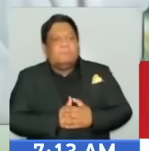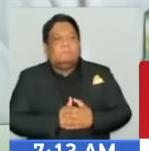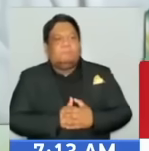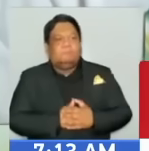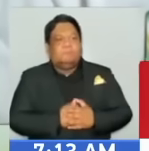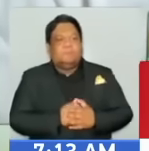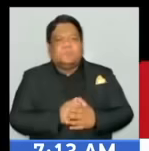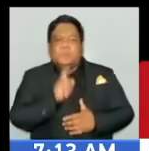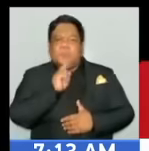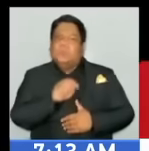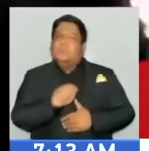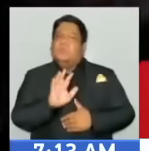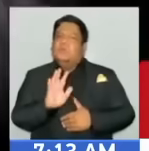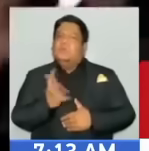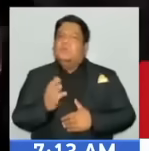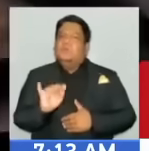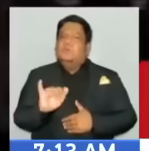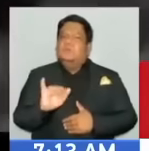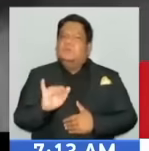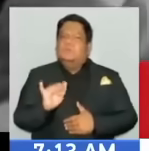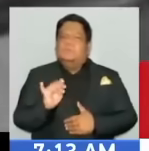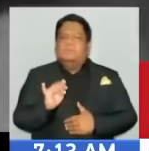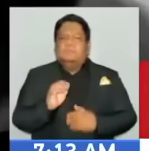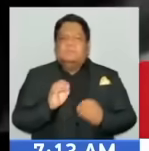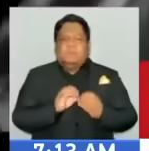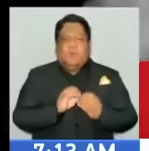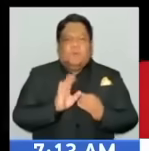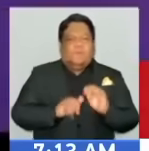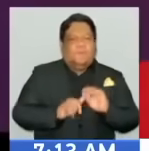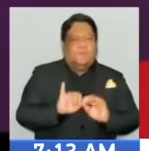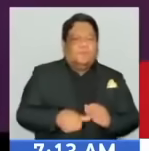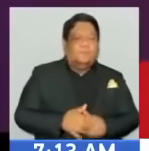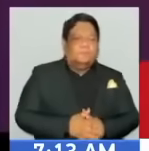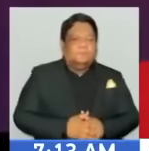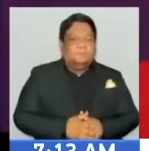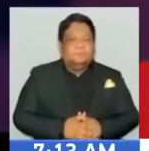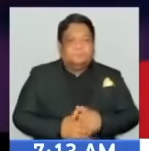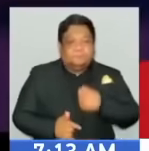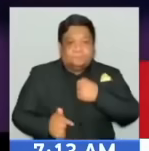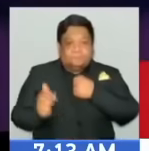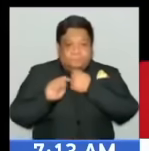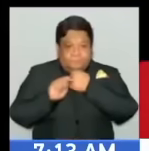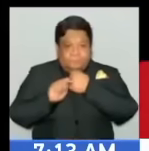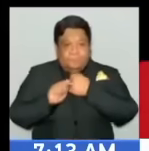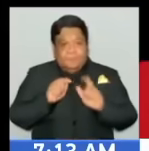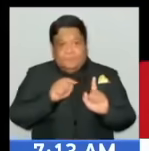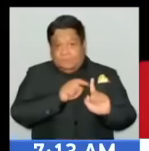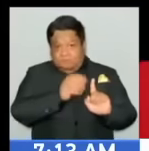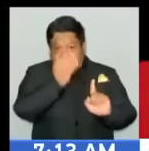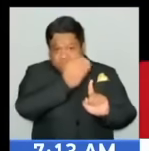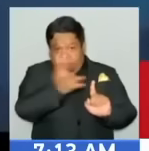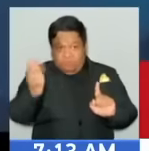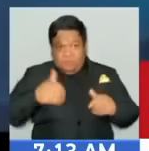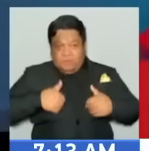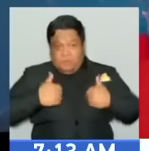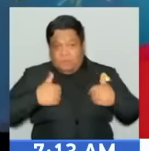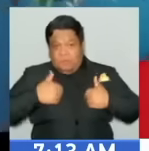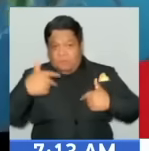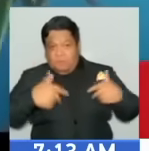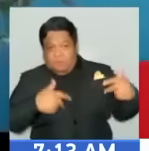a part of that. Mensahe naman ni Easy sa young Filipino rappers. Keep going. Pagpatuloy mo